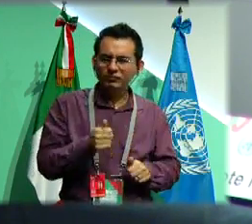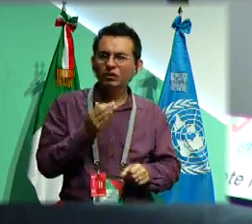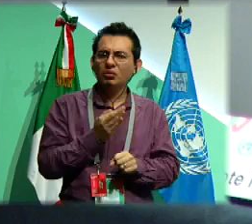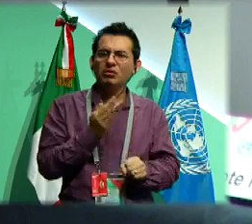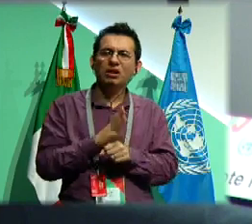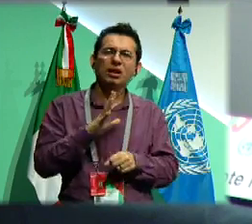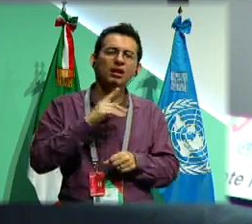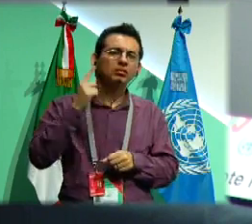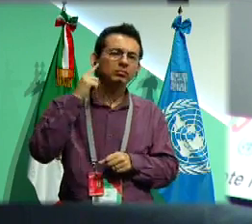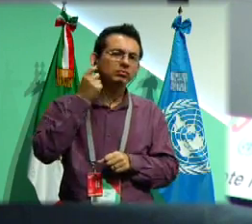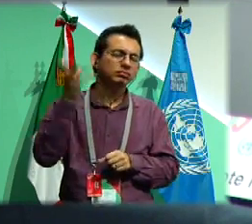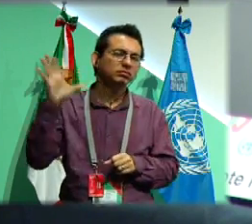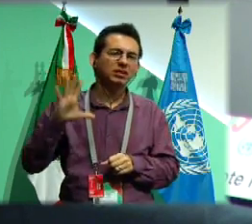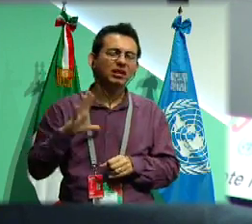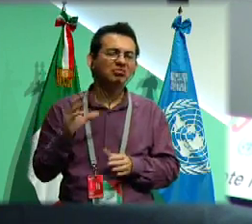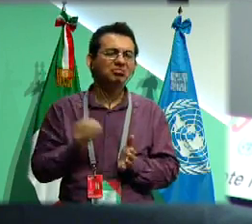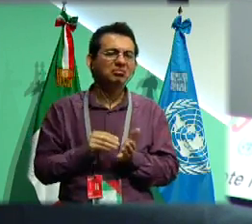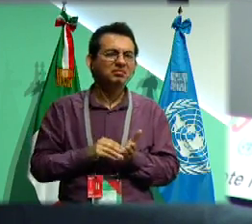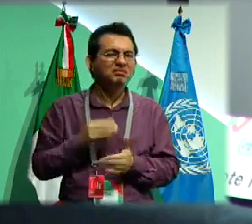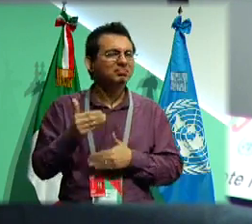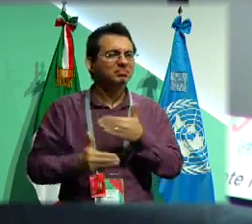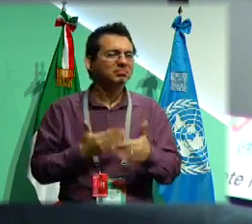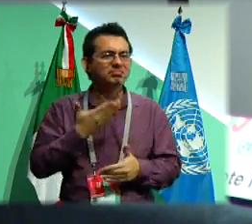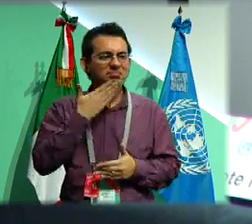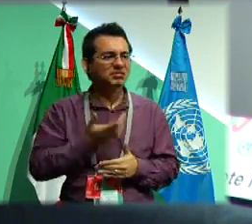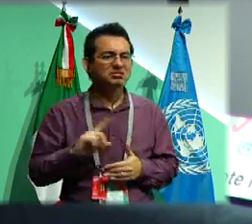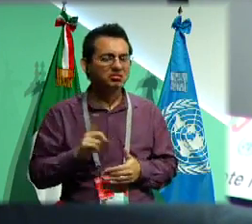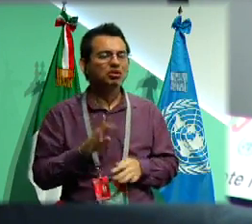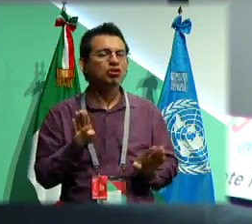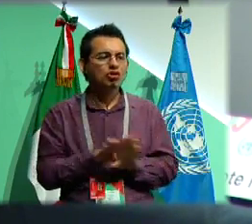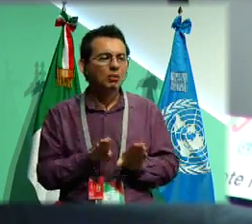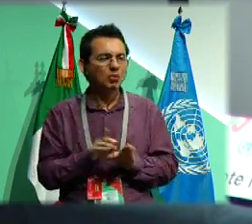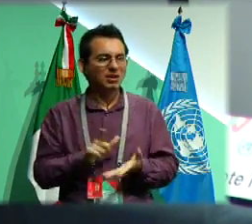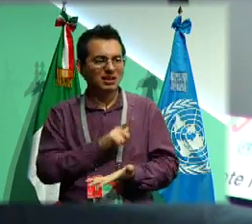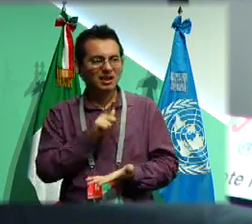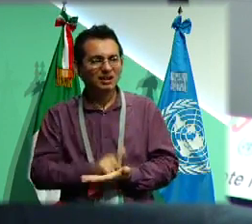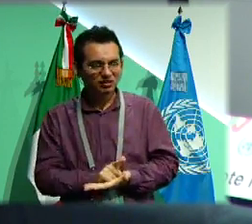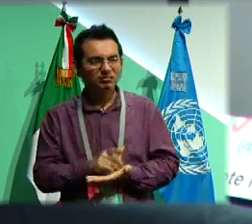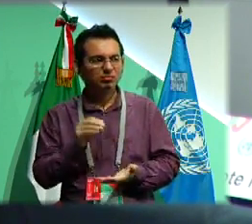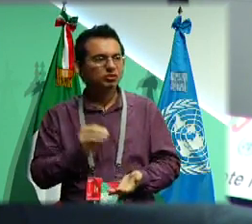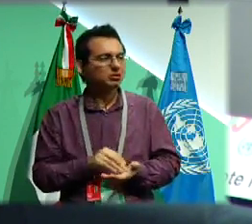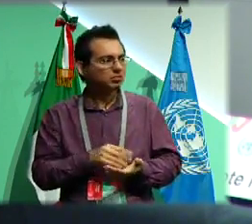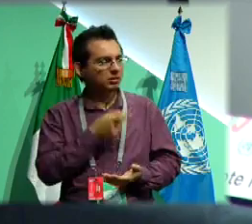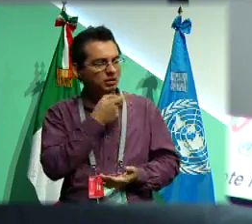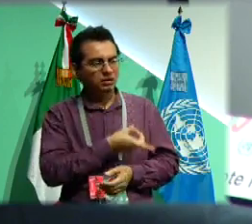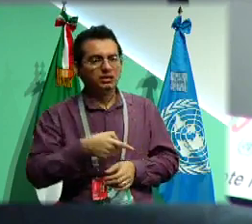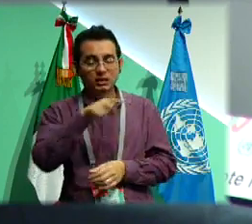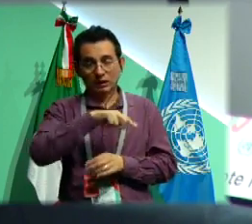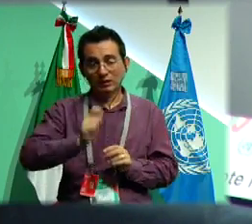comment les innovations législatives peuvent-elles être réalisées.